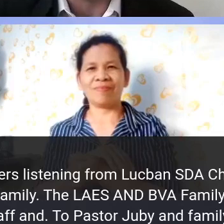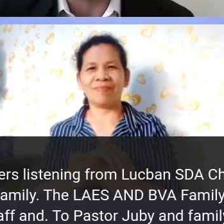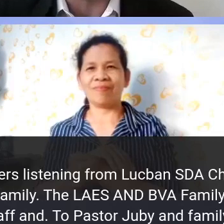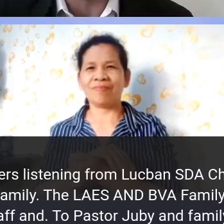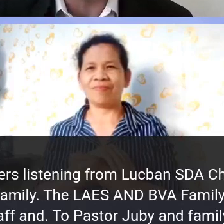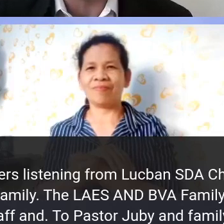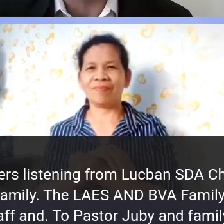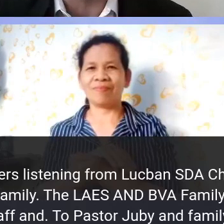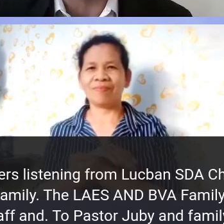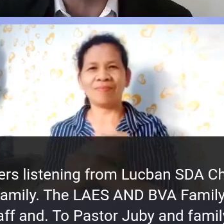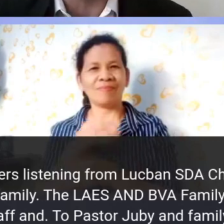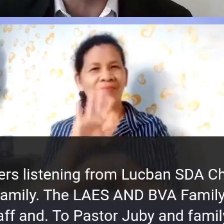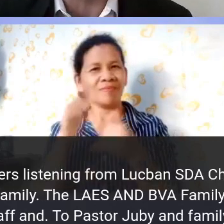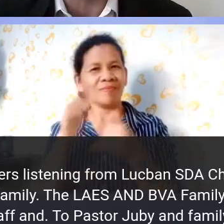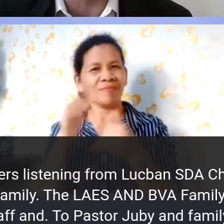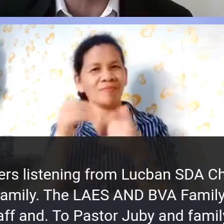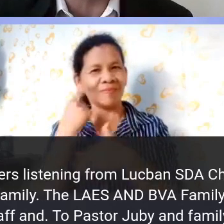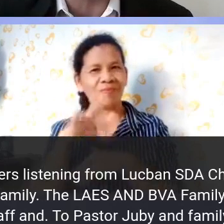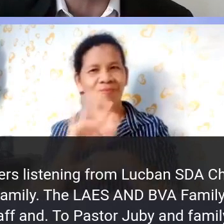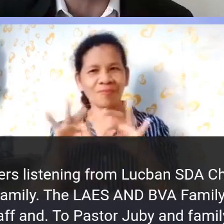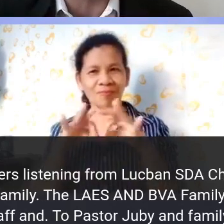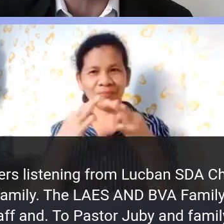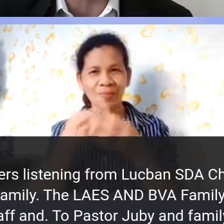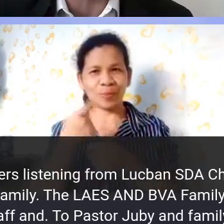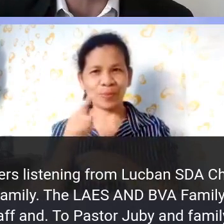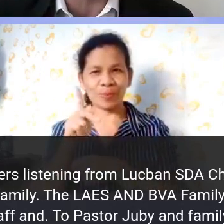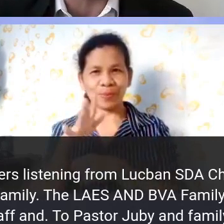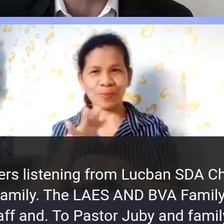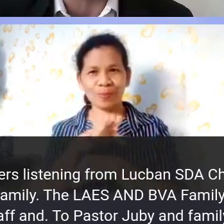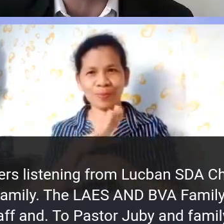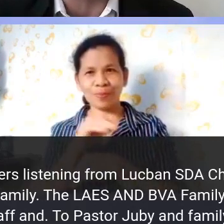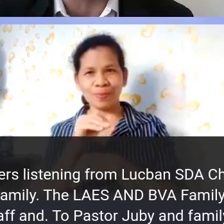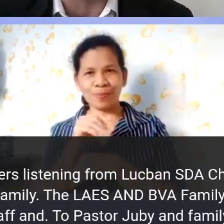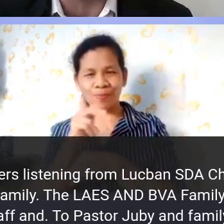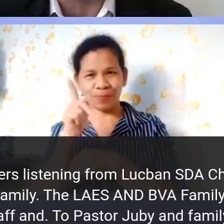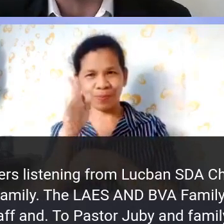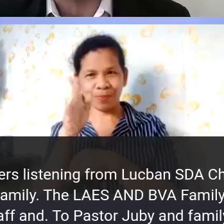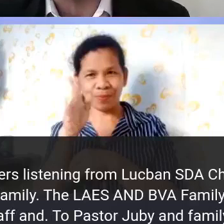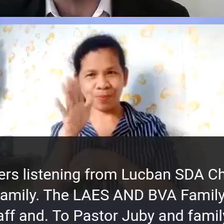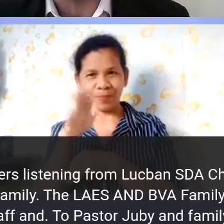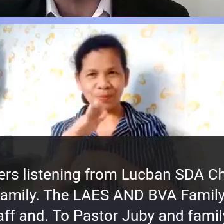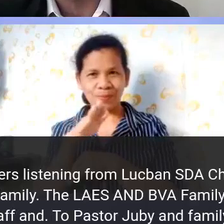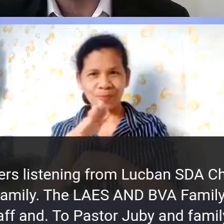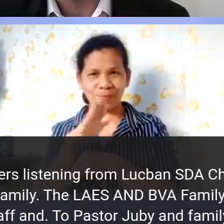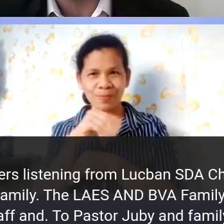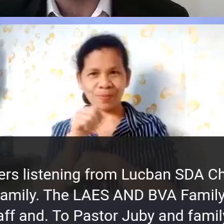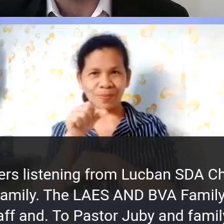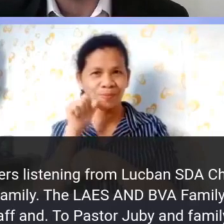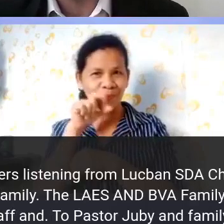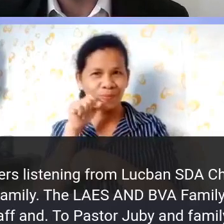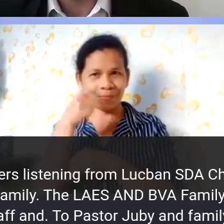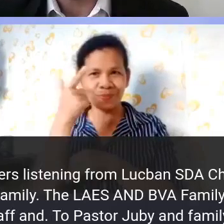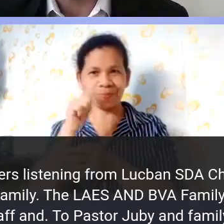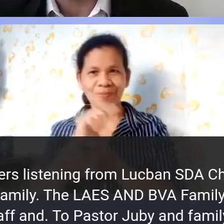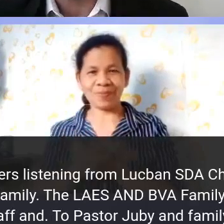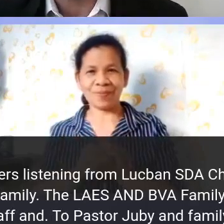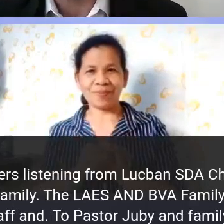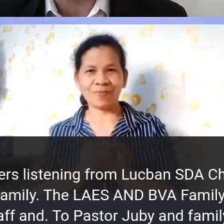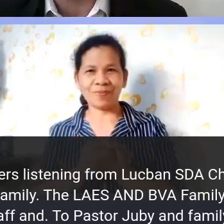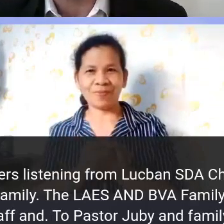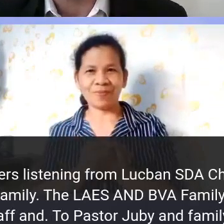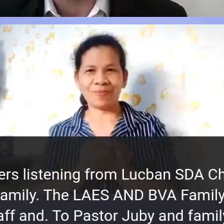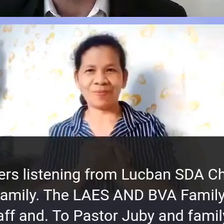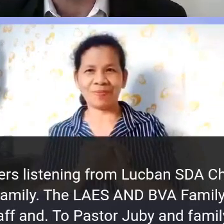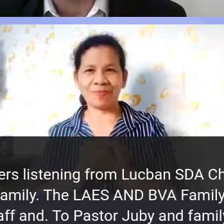at sa atin, Pastor Juby, family, Pastor Porto, at Pastor Michael, Dalida, at Sister Lina. Okay? Atin